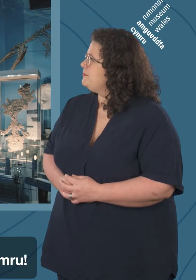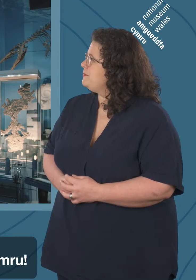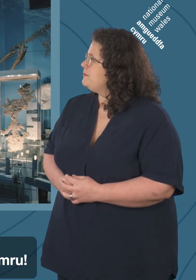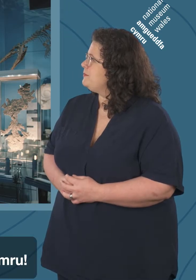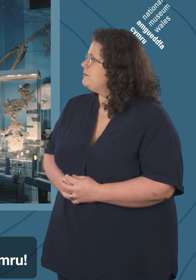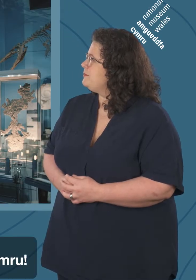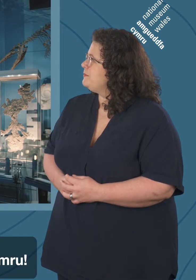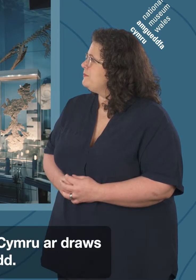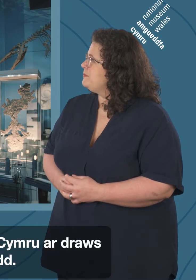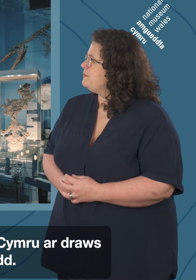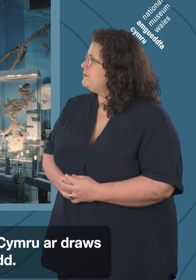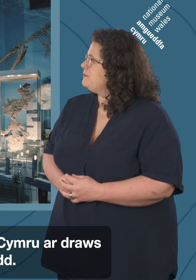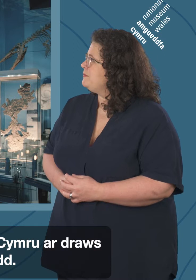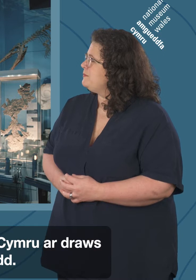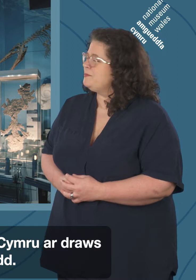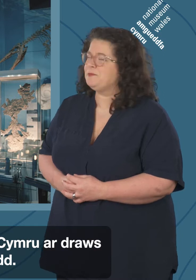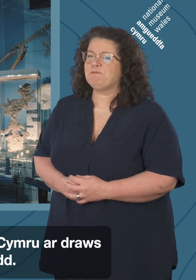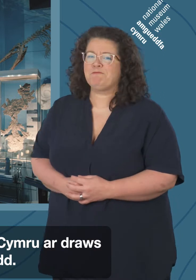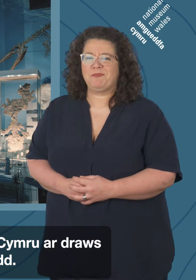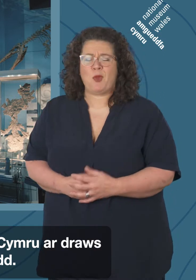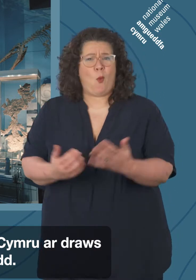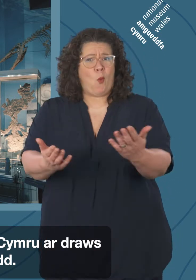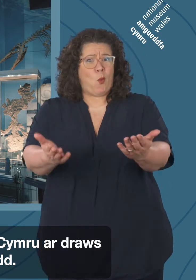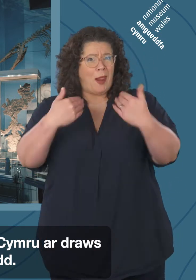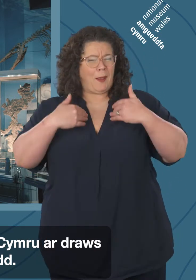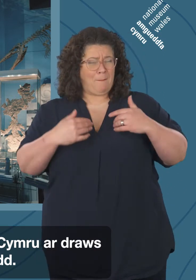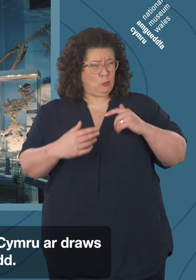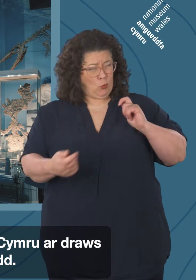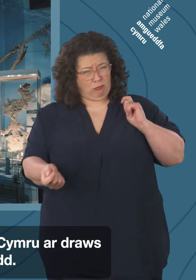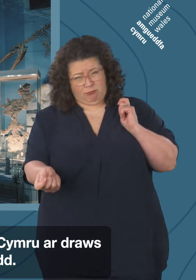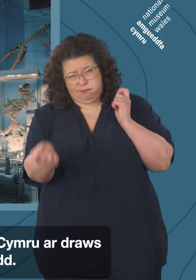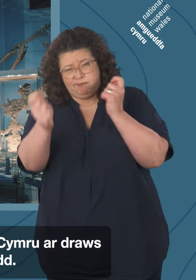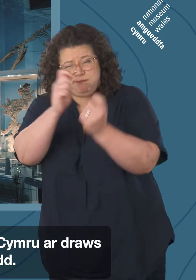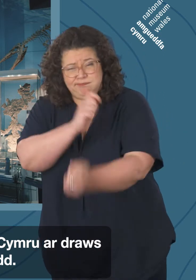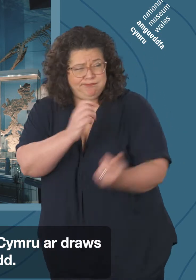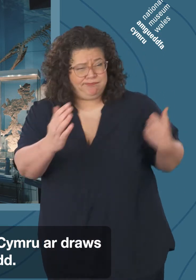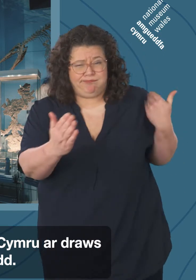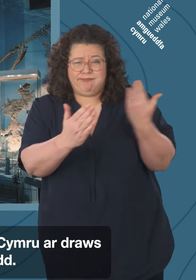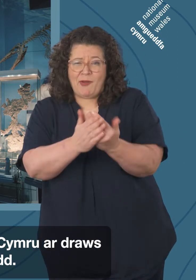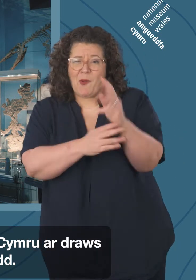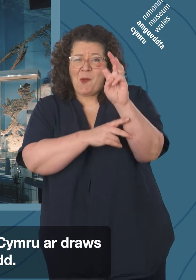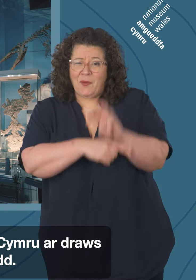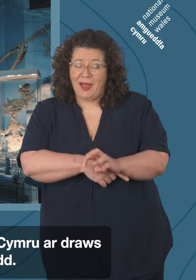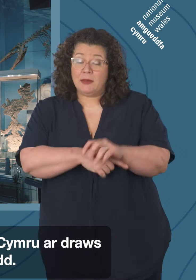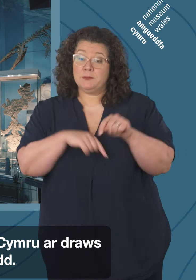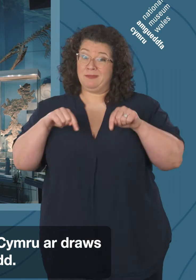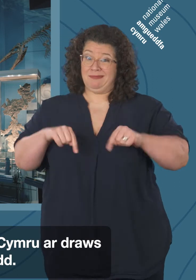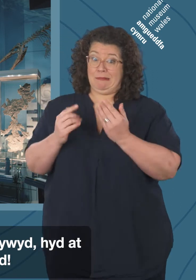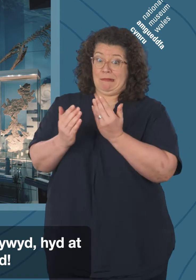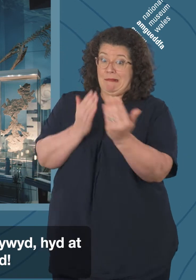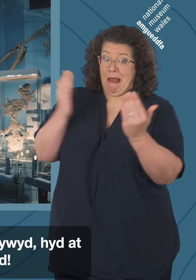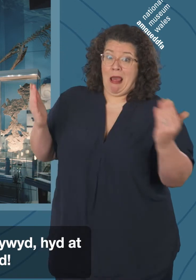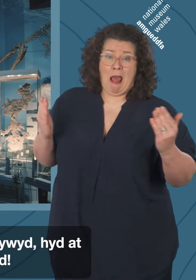Mae'r oriau hon yn adrodd hanes Cymru ar draws biliyannau o